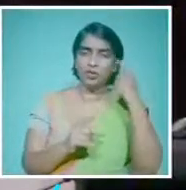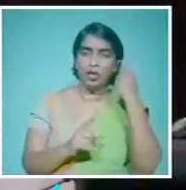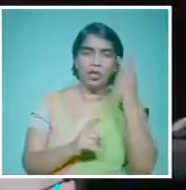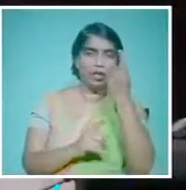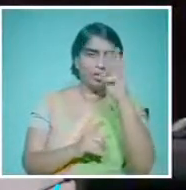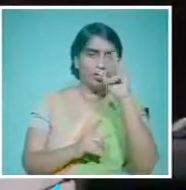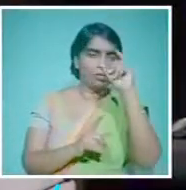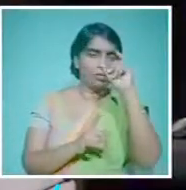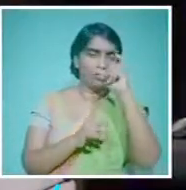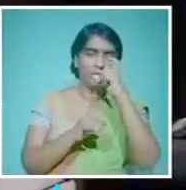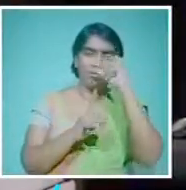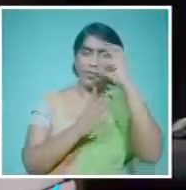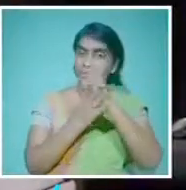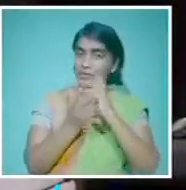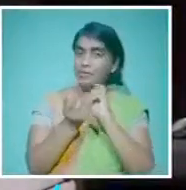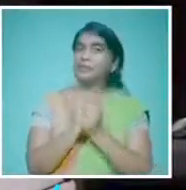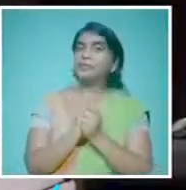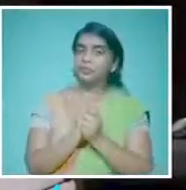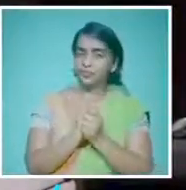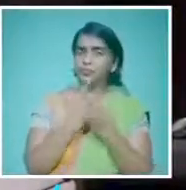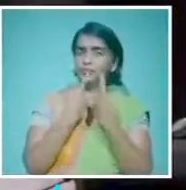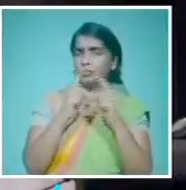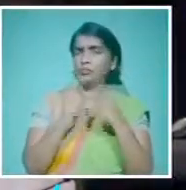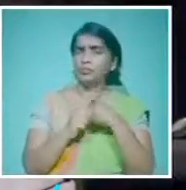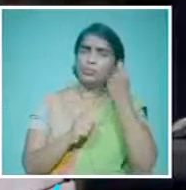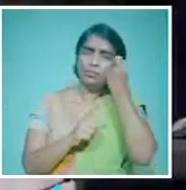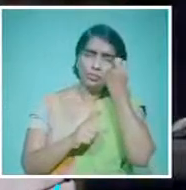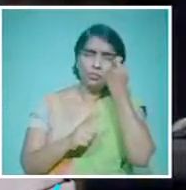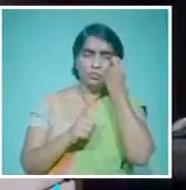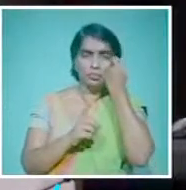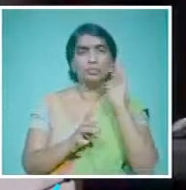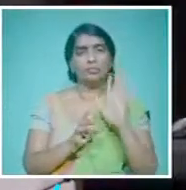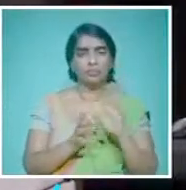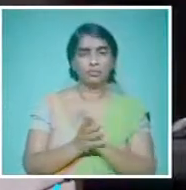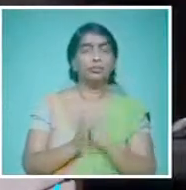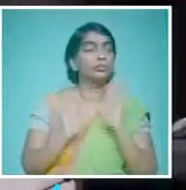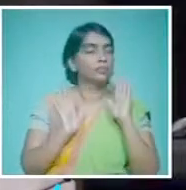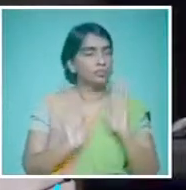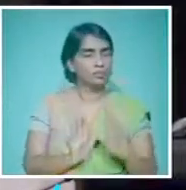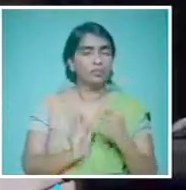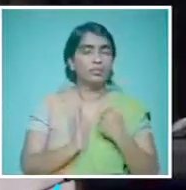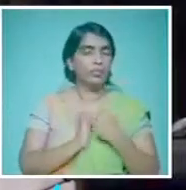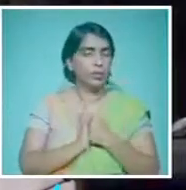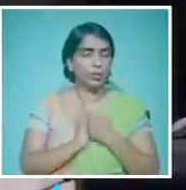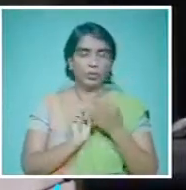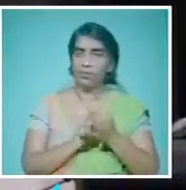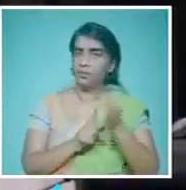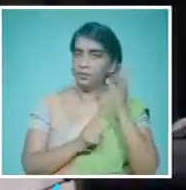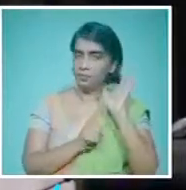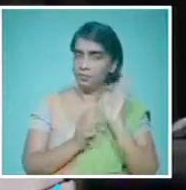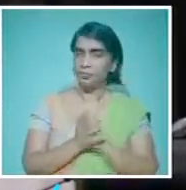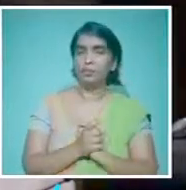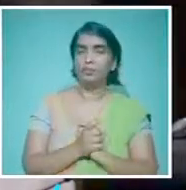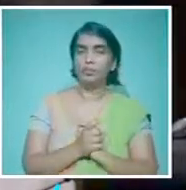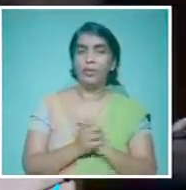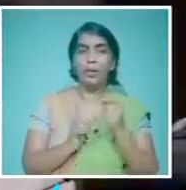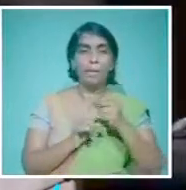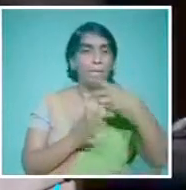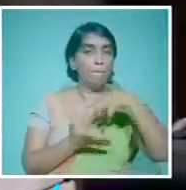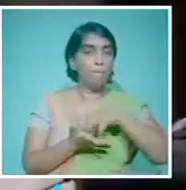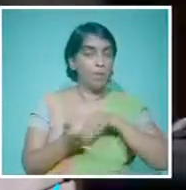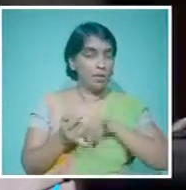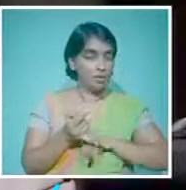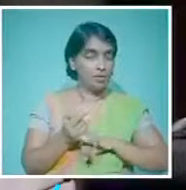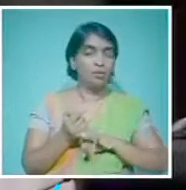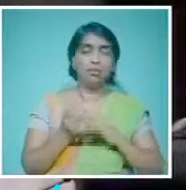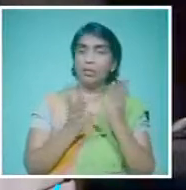වෙනි සංශෝධනයත් එක්ක නොඑක එක එක මතවාද තියේ නමුත් ගරු සභාපතිතුමනි පළාත් සභාව